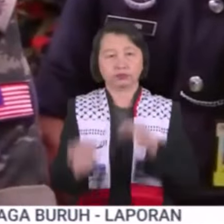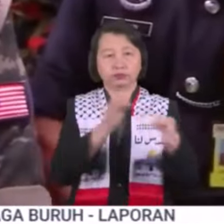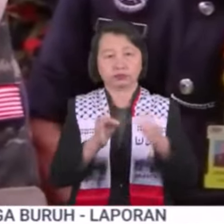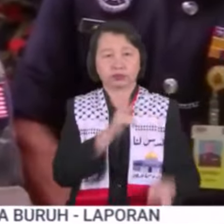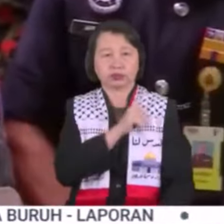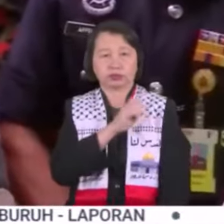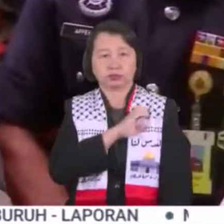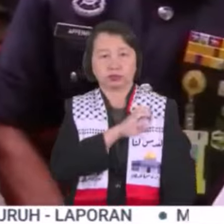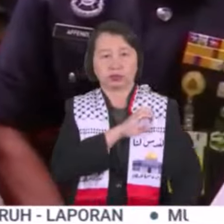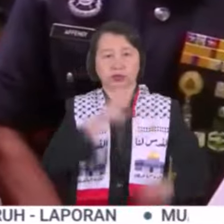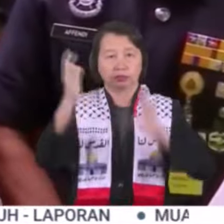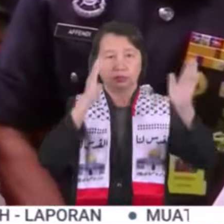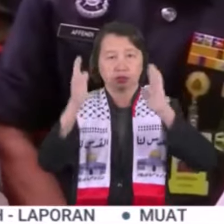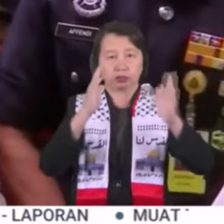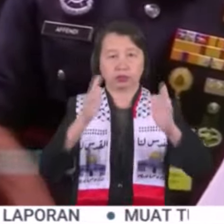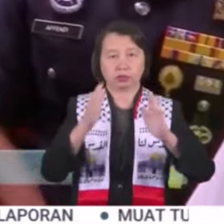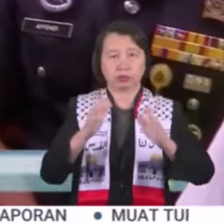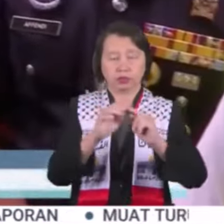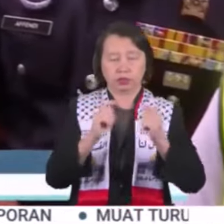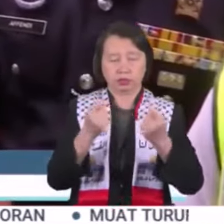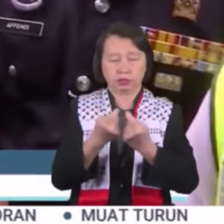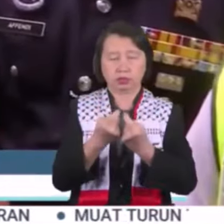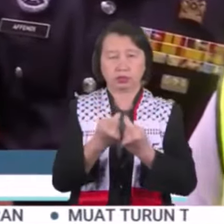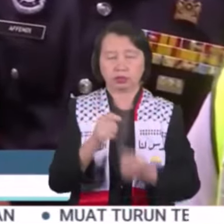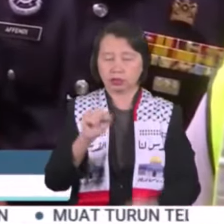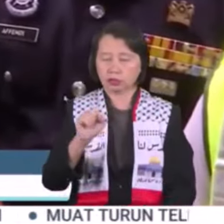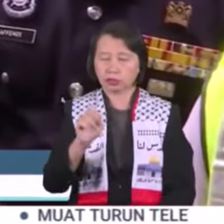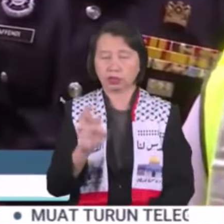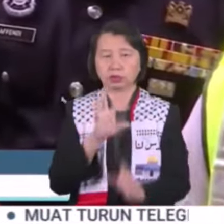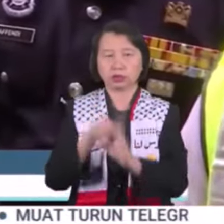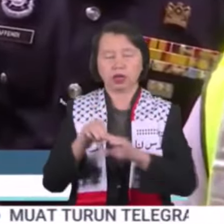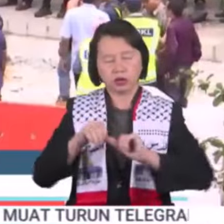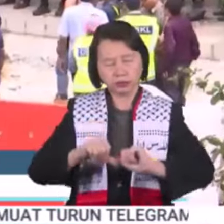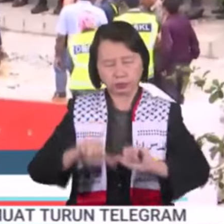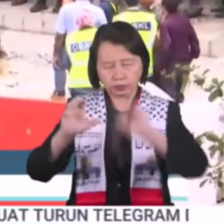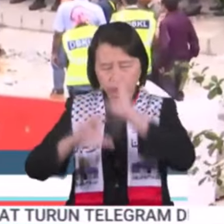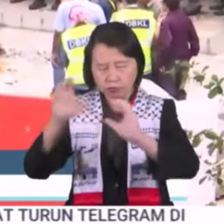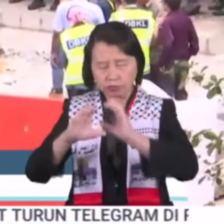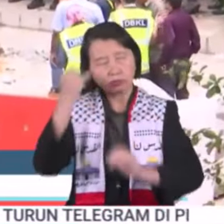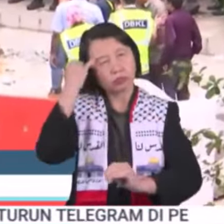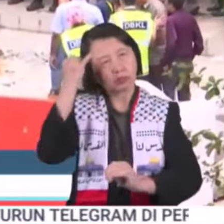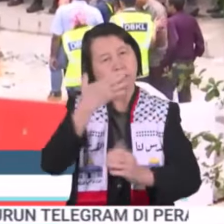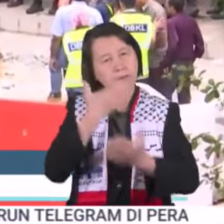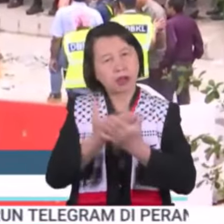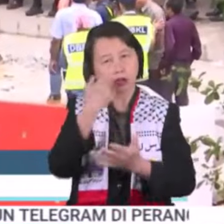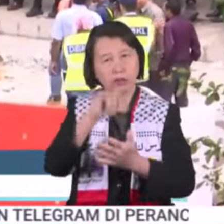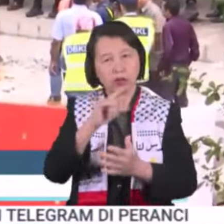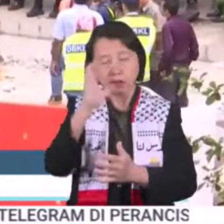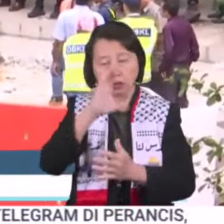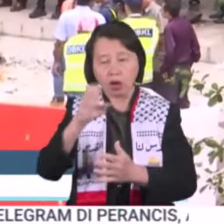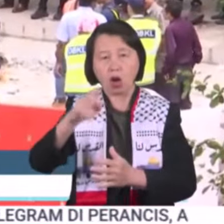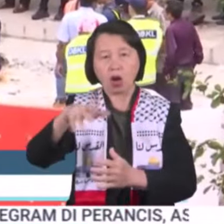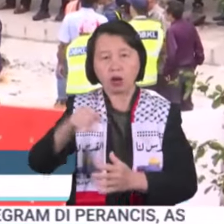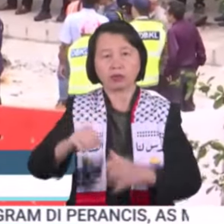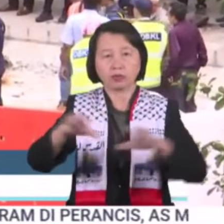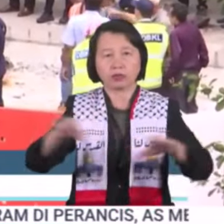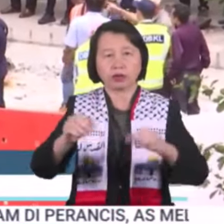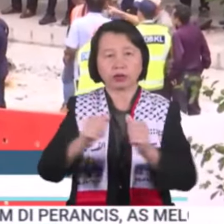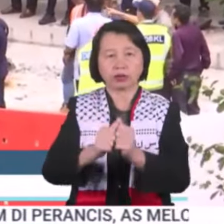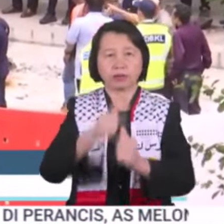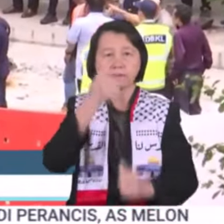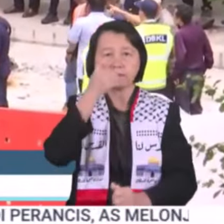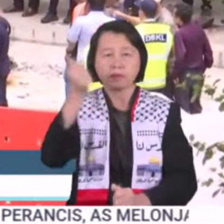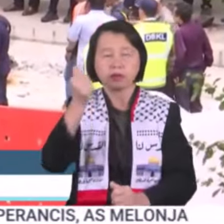Jelas Ketua Polis Negara Tan Sri Razaluddin Hussein, pasukan SAR terlibat akan terus mencari kaedah terbaik bagi memastikan operasi dilaksana